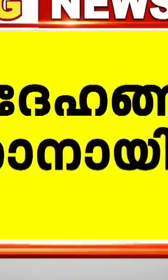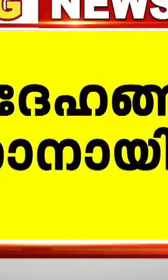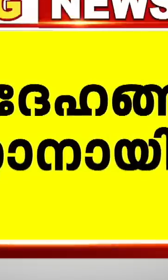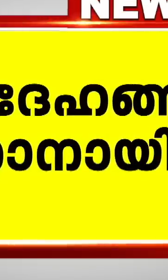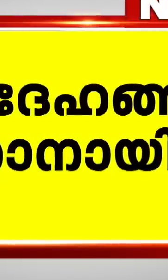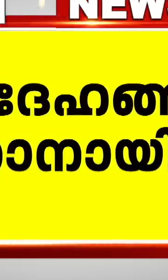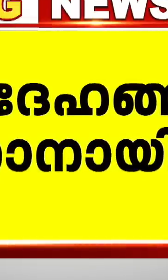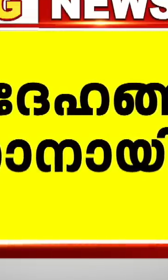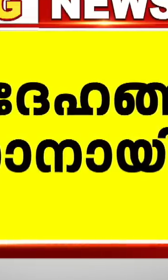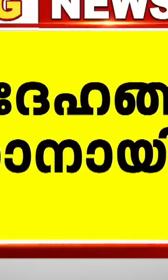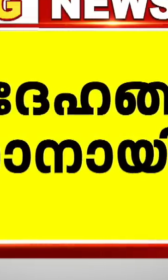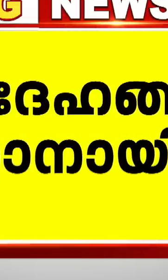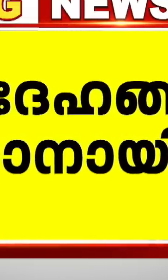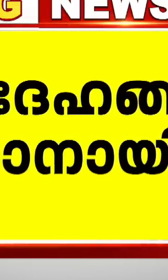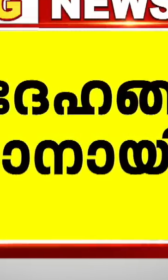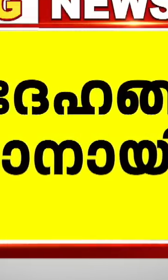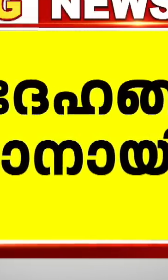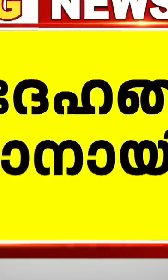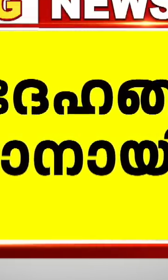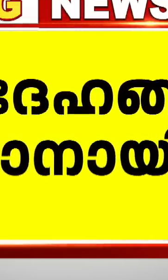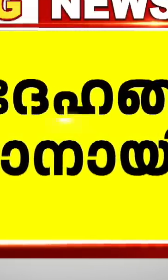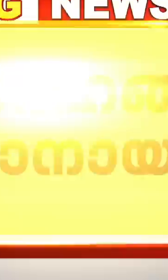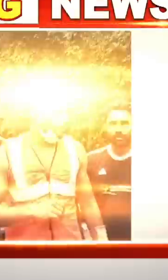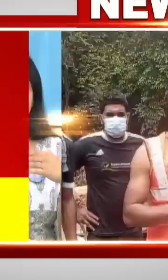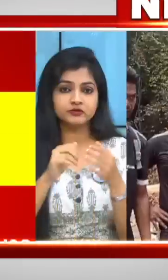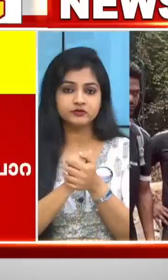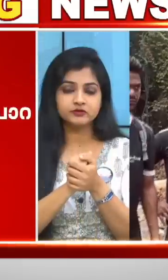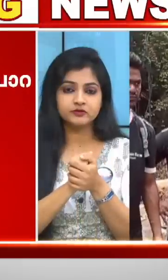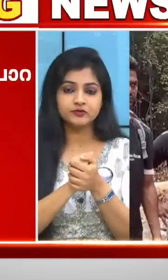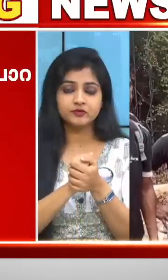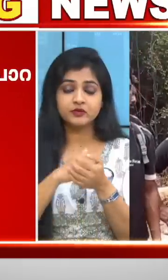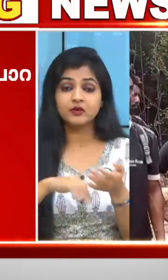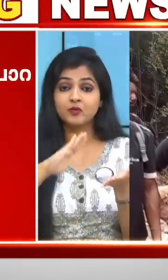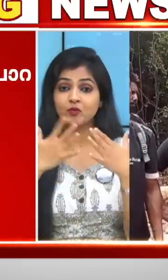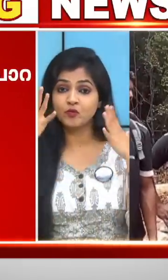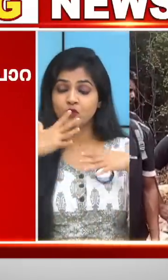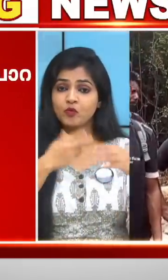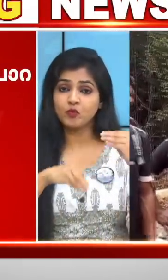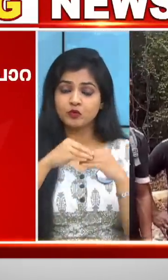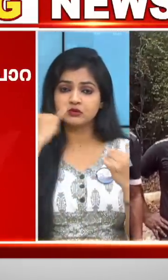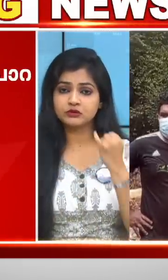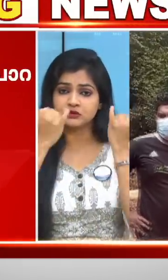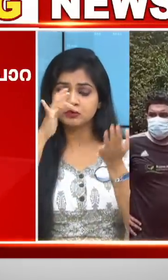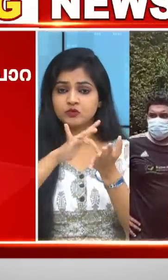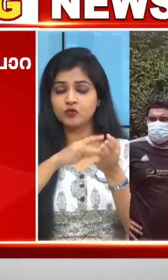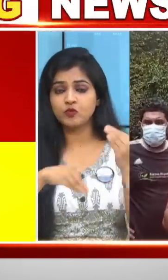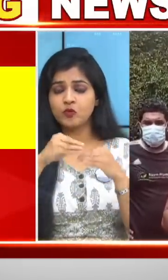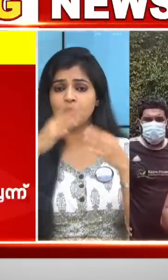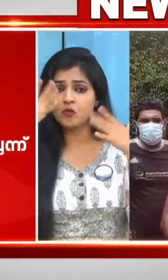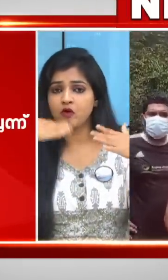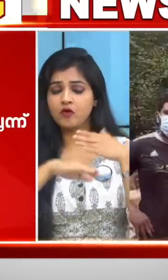ഞങ്ങൾ ഒരു 4 ബോഡികളൊക്കെ ഉണ്ട്. ഇനി നമുക്ക് അവിടെ എന്താ പറയുക എടുക്കാനുണ്ട്, തിരയാനുണ്ട്. ഇവിടെ ബോഡികൾ ഇനി ഉണ്ട് എന്നാണ്